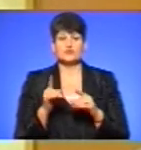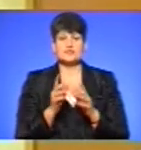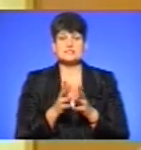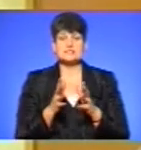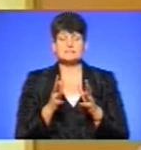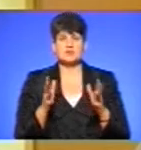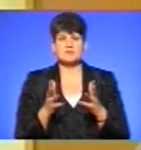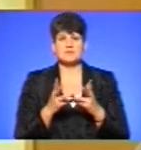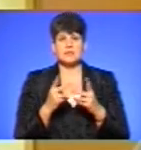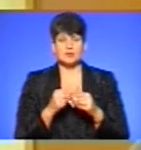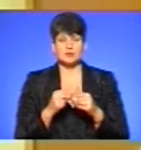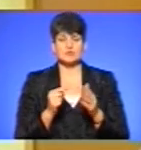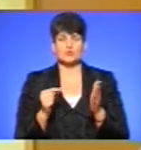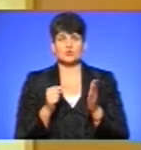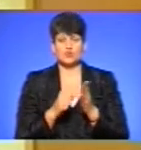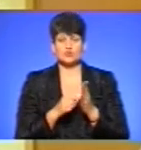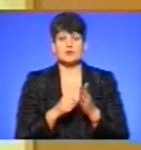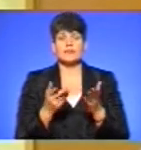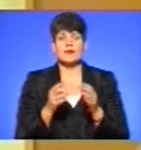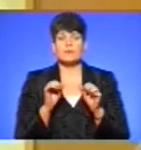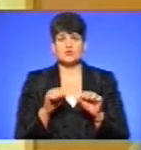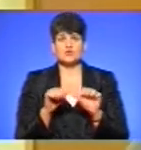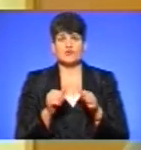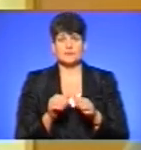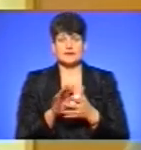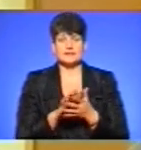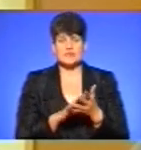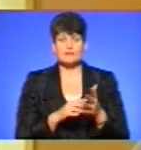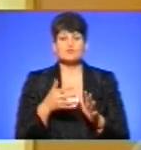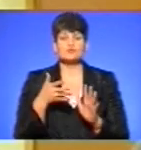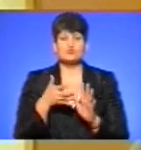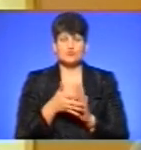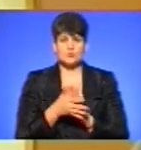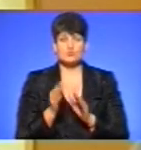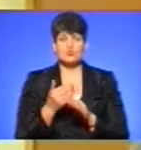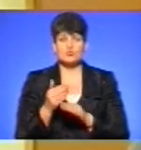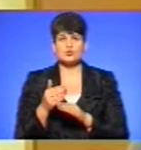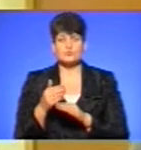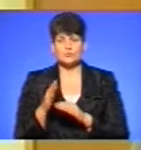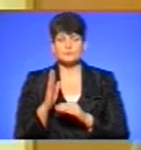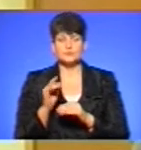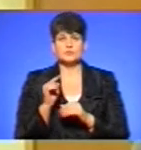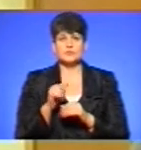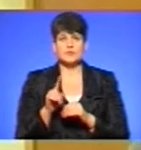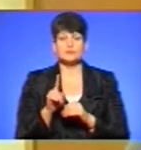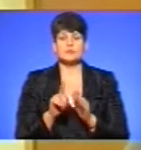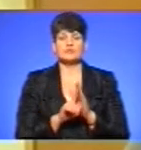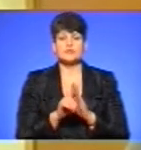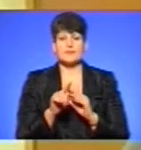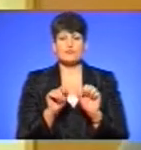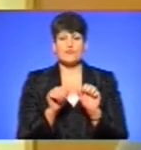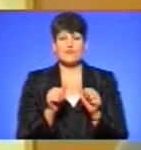збільшенням кількості точок, де можна буде оформити заяву, зрозуміло, що поступово ми прийдемо до того, що ми почнемо